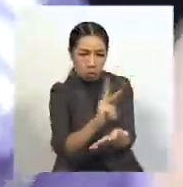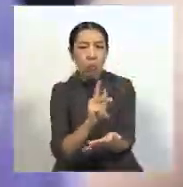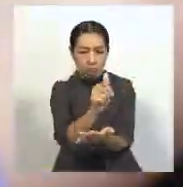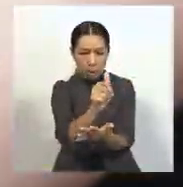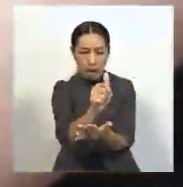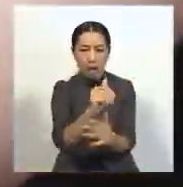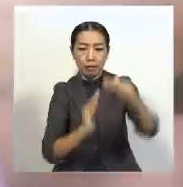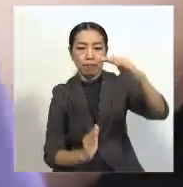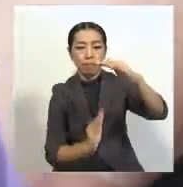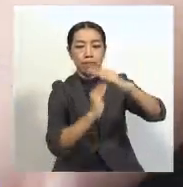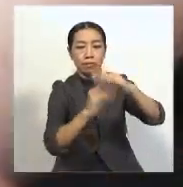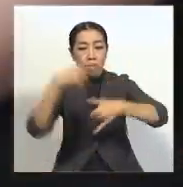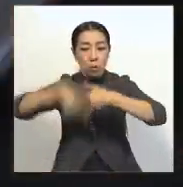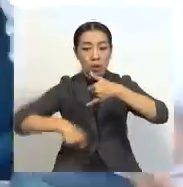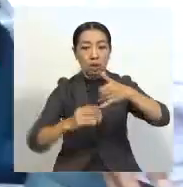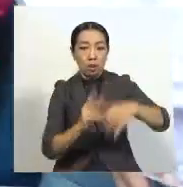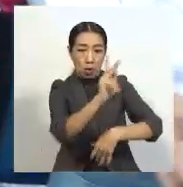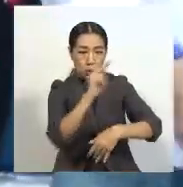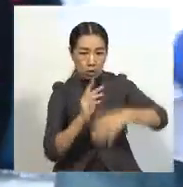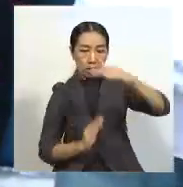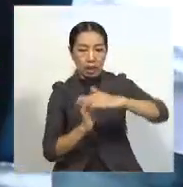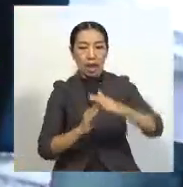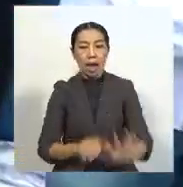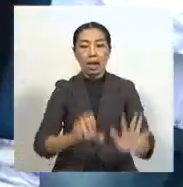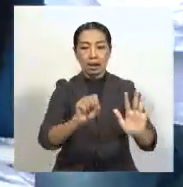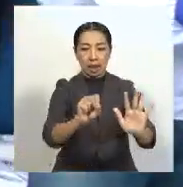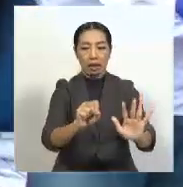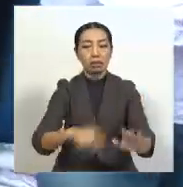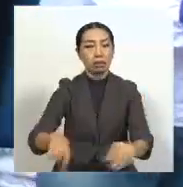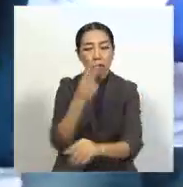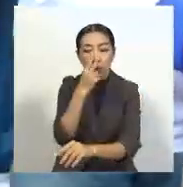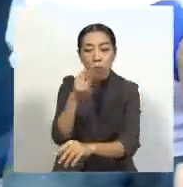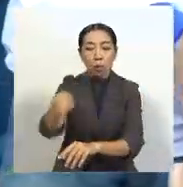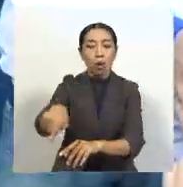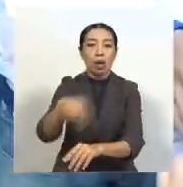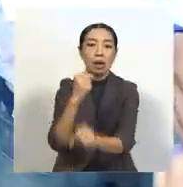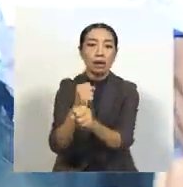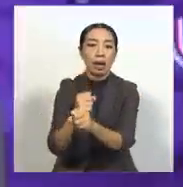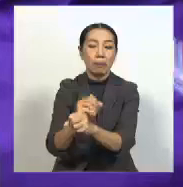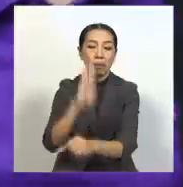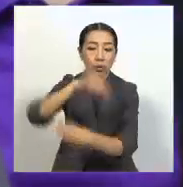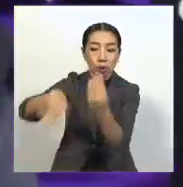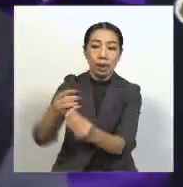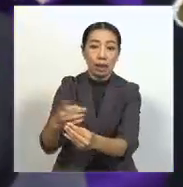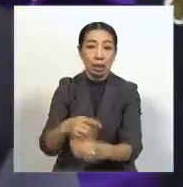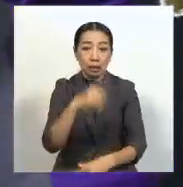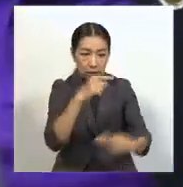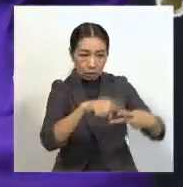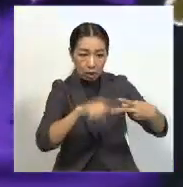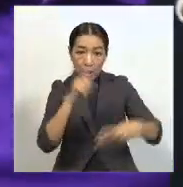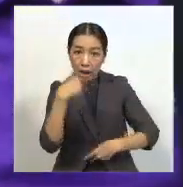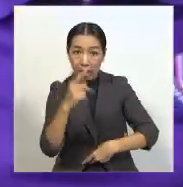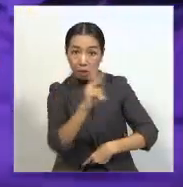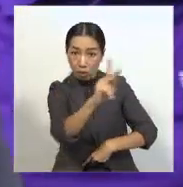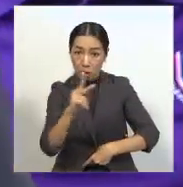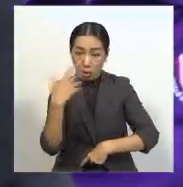ได้สูงสุดรายละไม่เกิน 500,000 บาทตามความจำเป็นของกิจการขณะที่ลูกหนี้รายเดิมนะครับสามารถขอสินเชื่อ